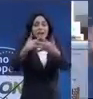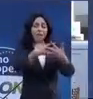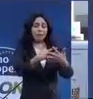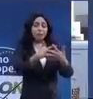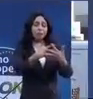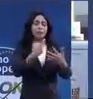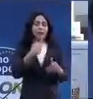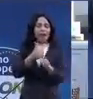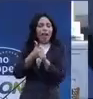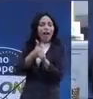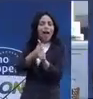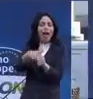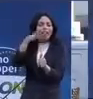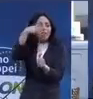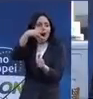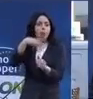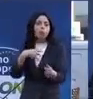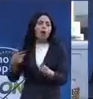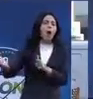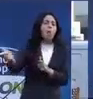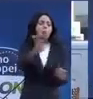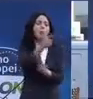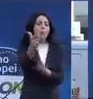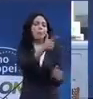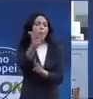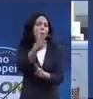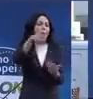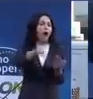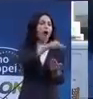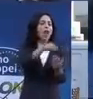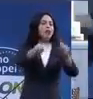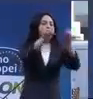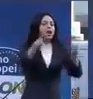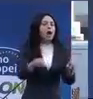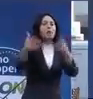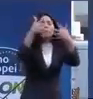seguaci di Trump andranno con le armi ai seggi elettorali gli stati